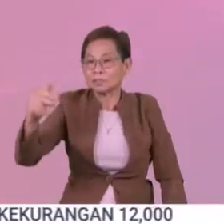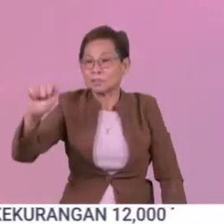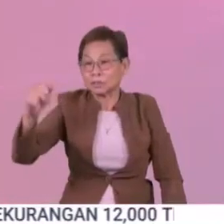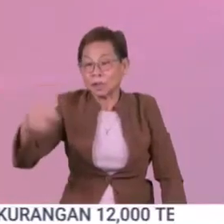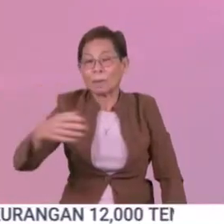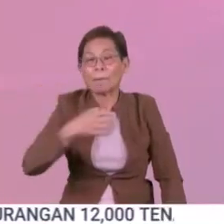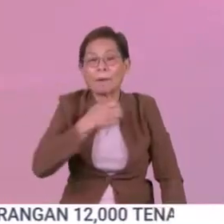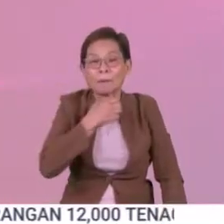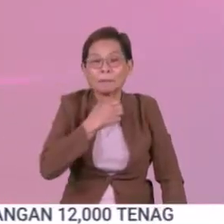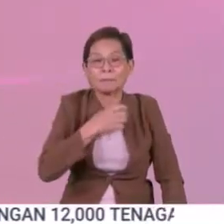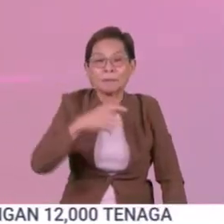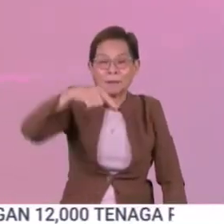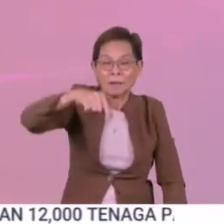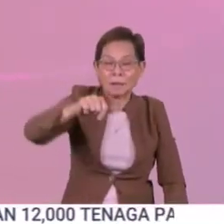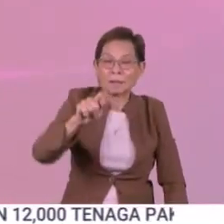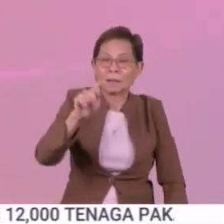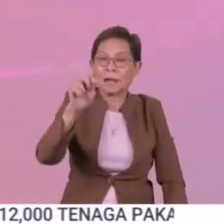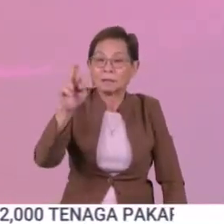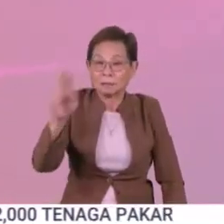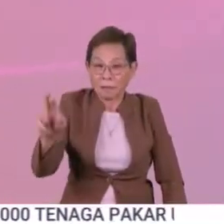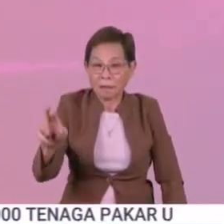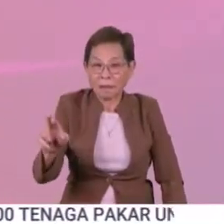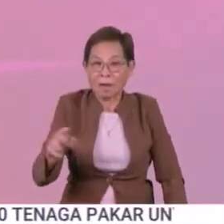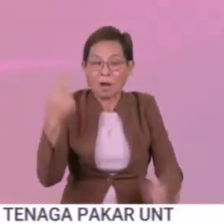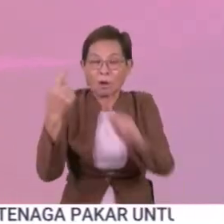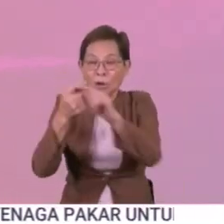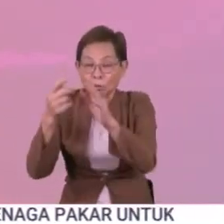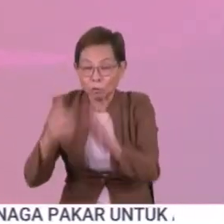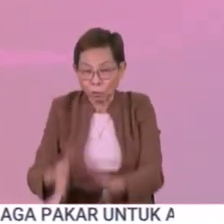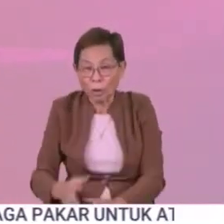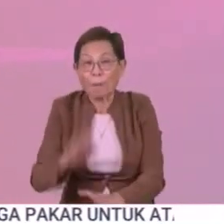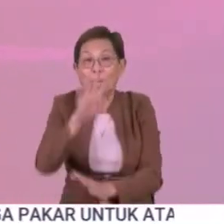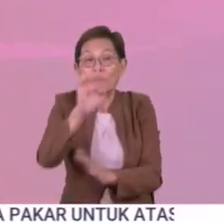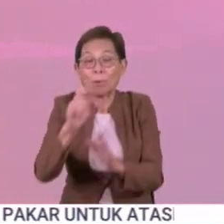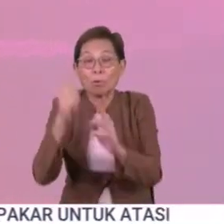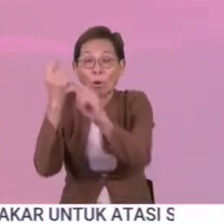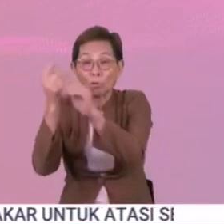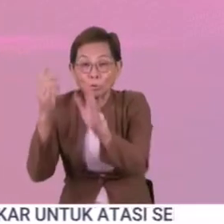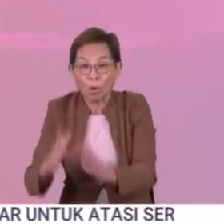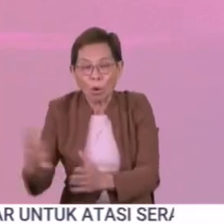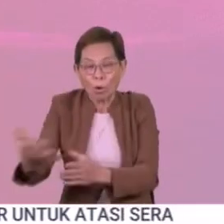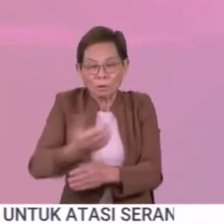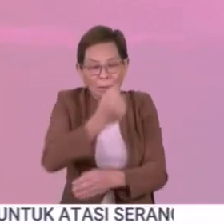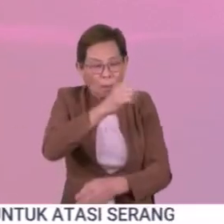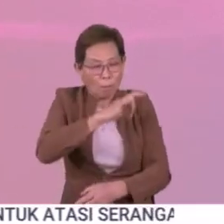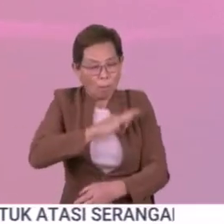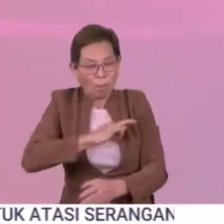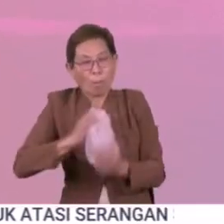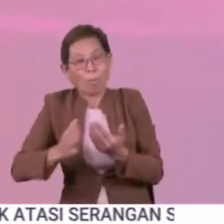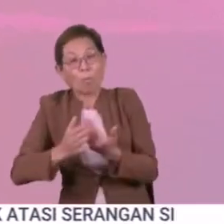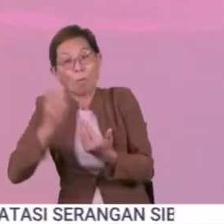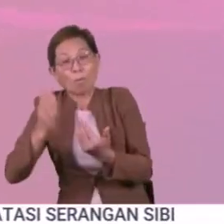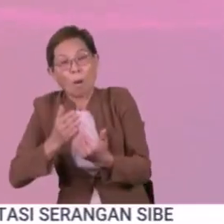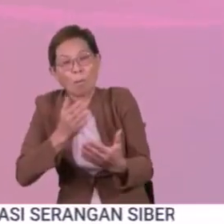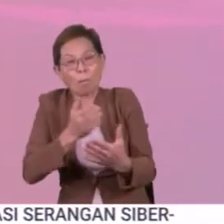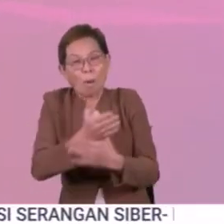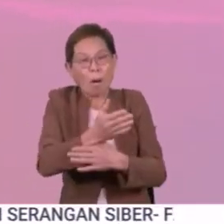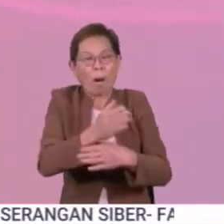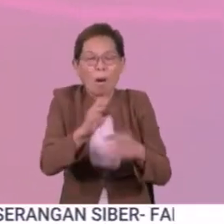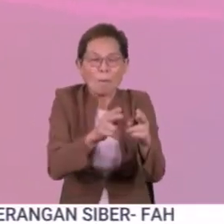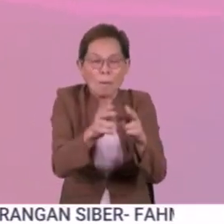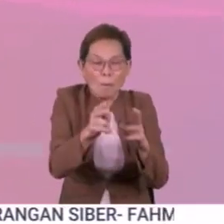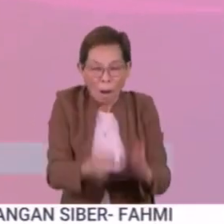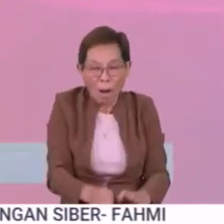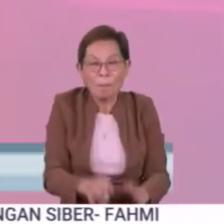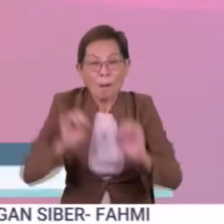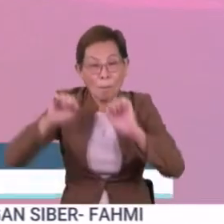Tindakan kartel mengumpul 40 kontraktor pembinaan dalam satu kumpulan untuk raih keuntungan mudah menjejaskan pemain industri.